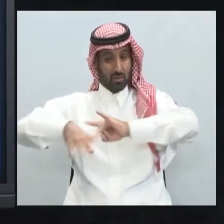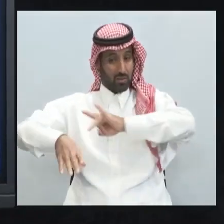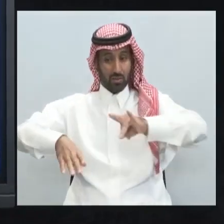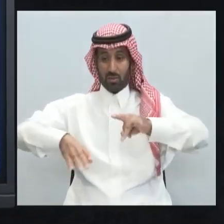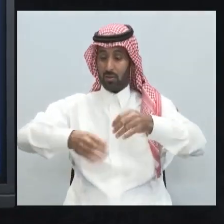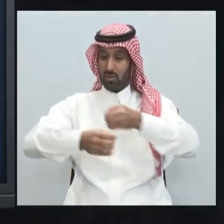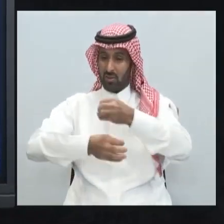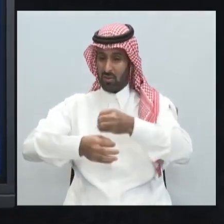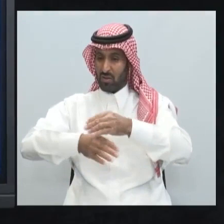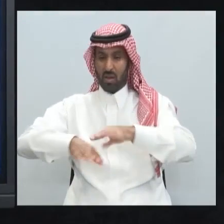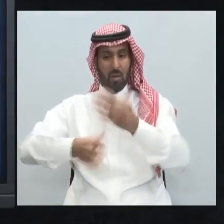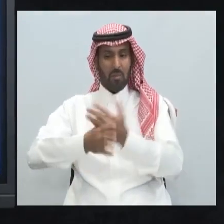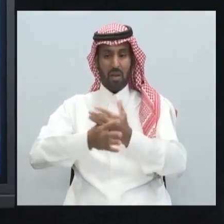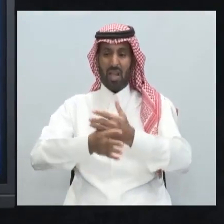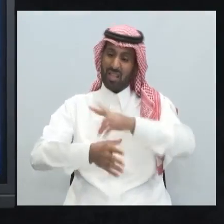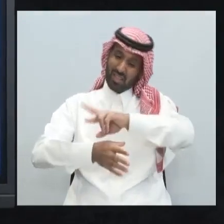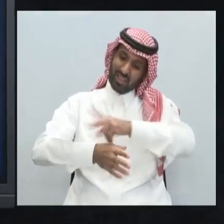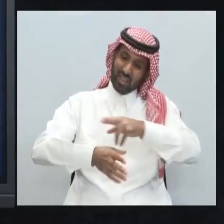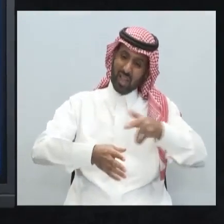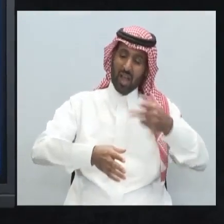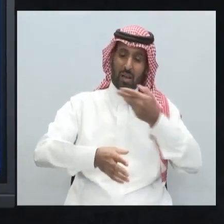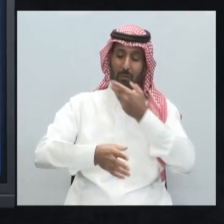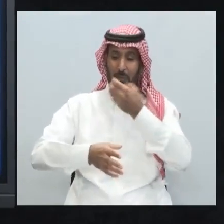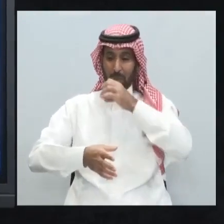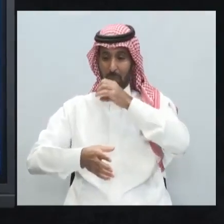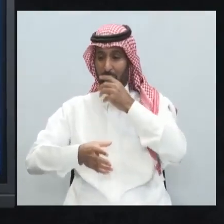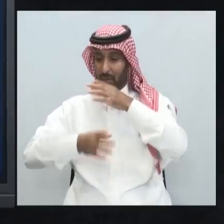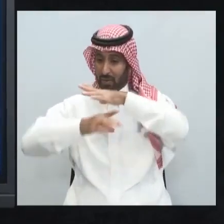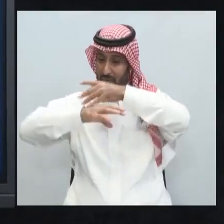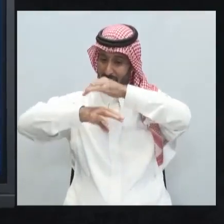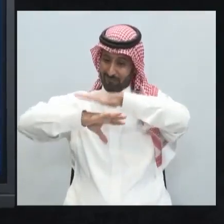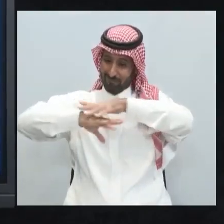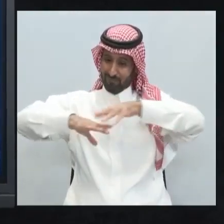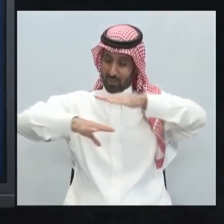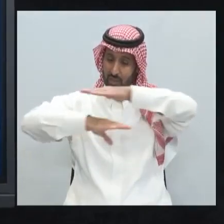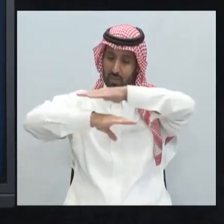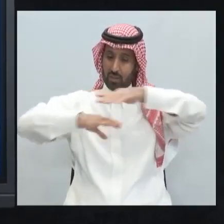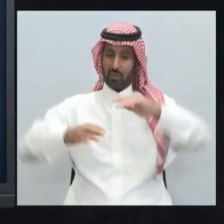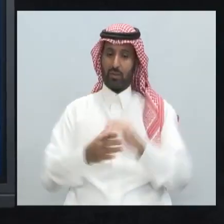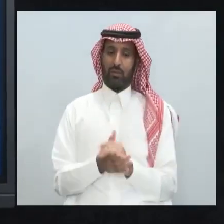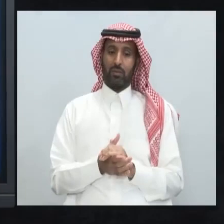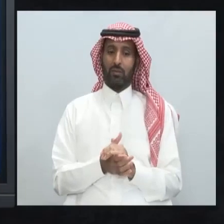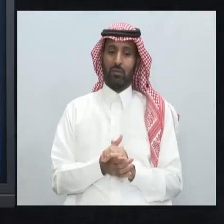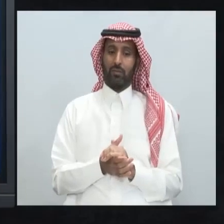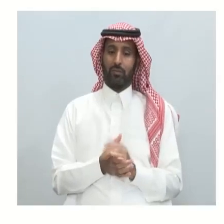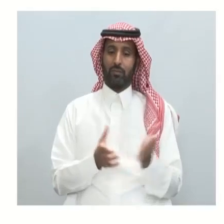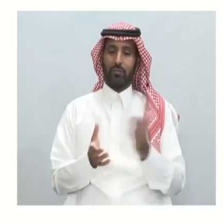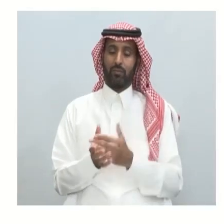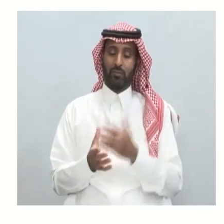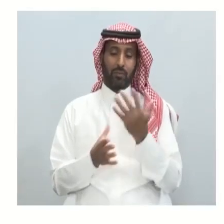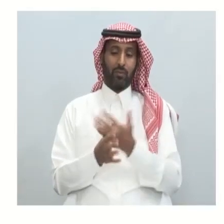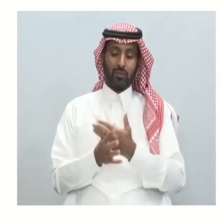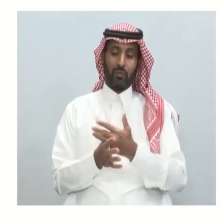الماء لان الماء قطبي والزيوت غير قطبيه فتبقى طبقه عليا في المحيط او في البحر موجوده